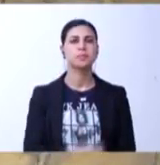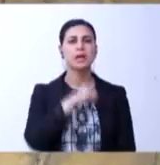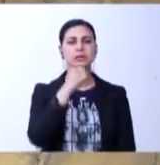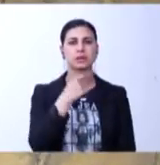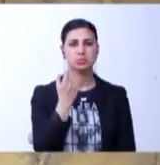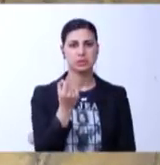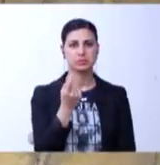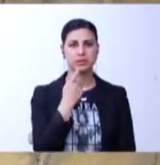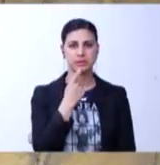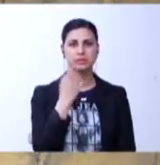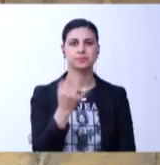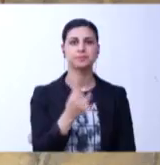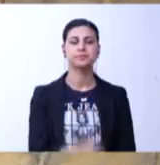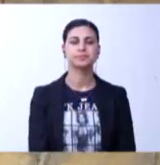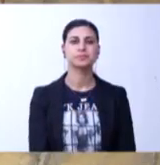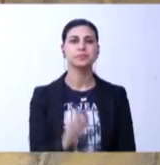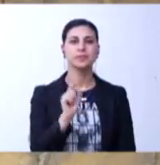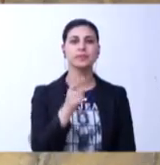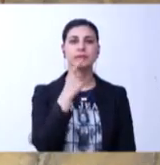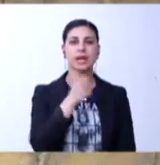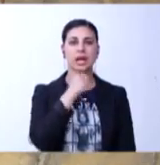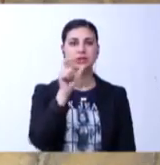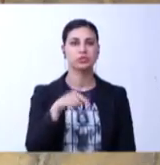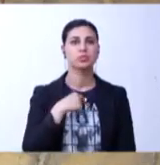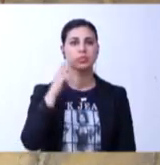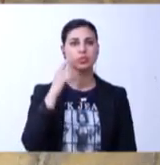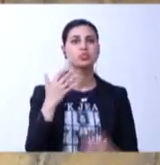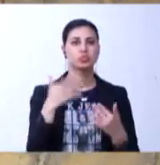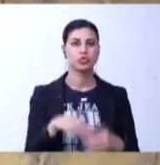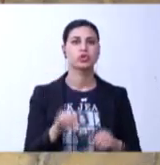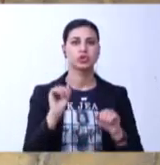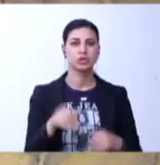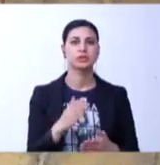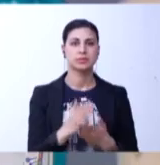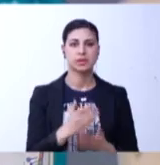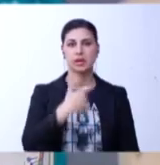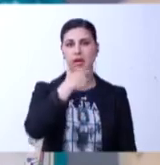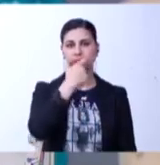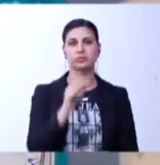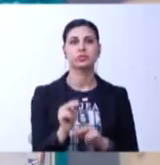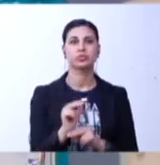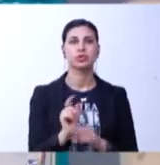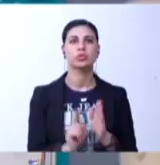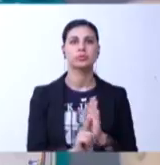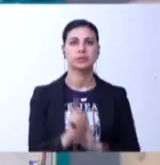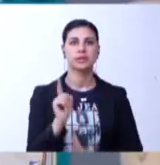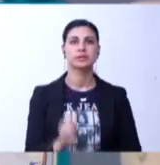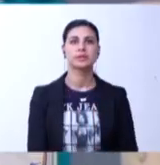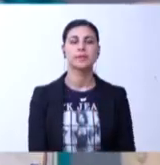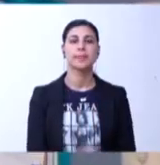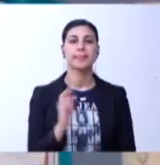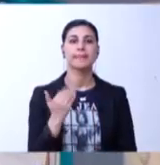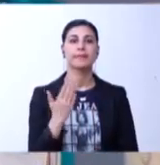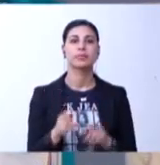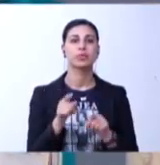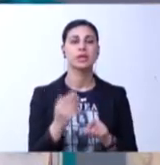შეიძლება 11 წლის ასაკში. 11 წლის ასაკში მე ვფიქრობ, რომ უკვე შესაძლებელია ბრეისებით მკურნალობის დაწყება და თუ კი